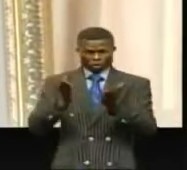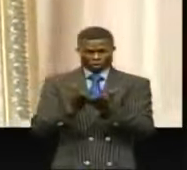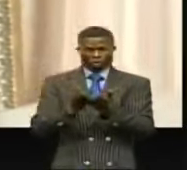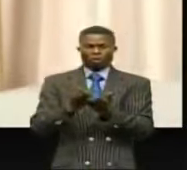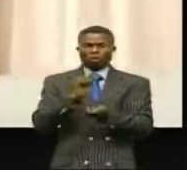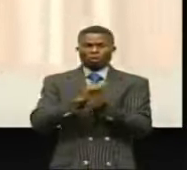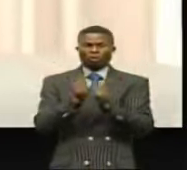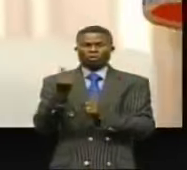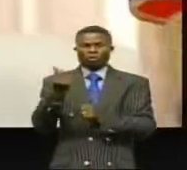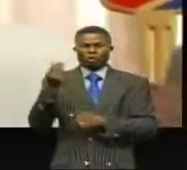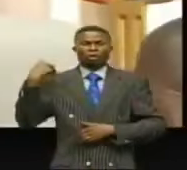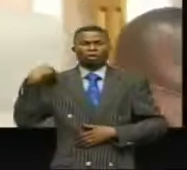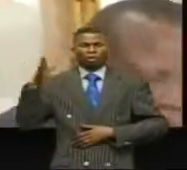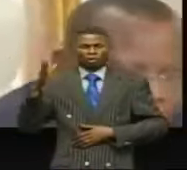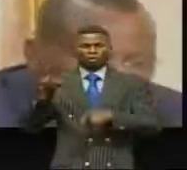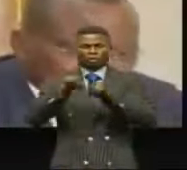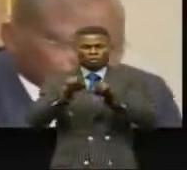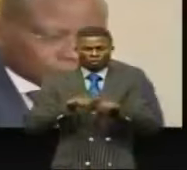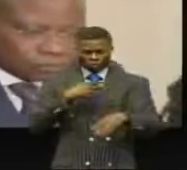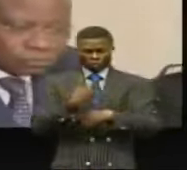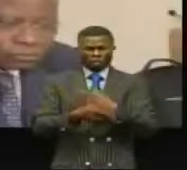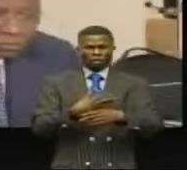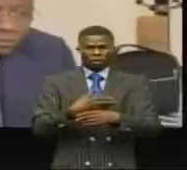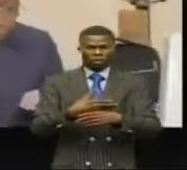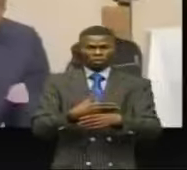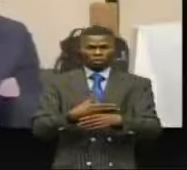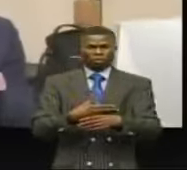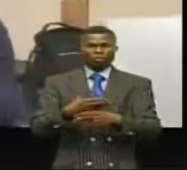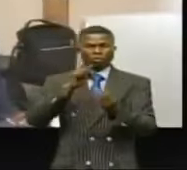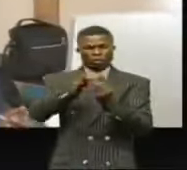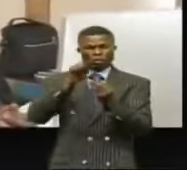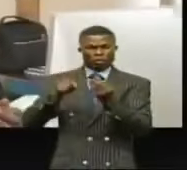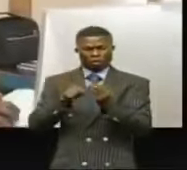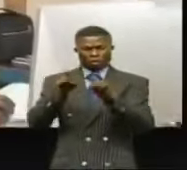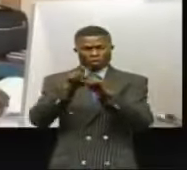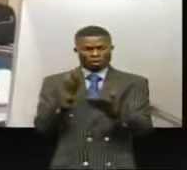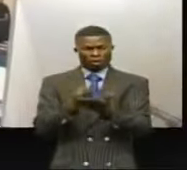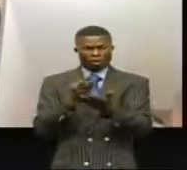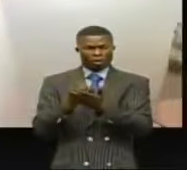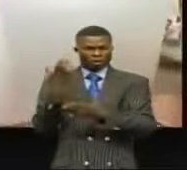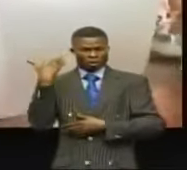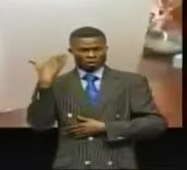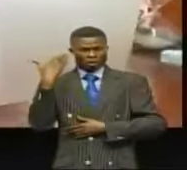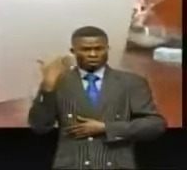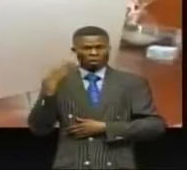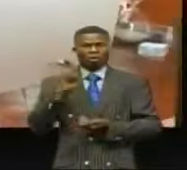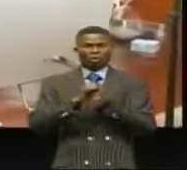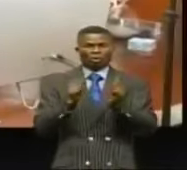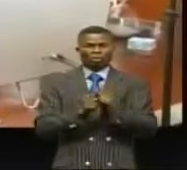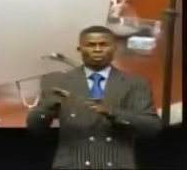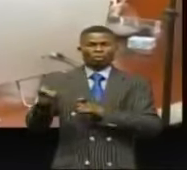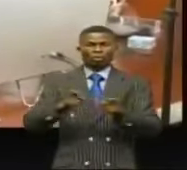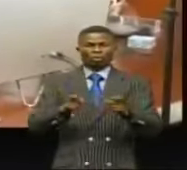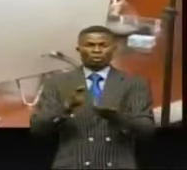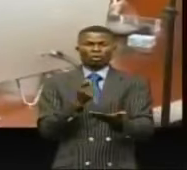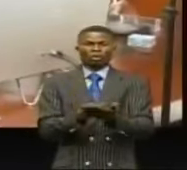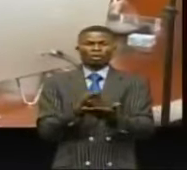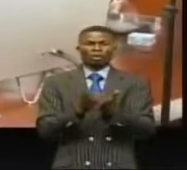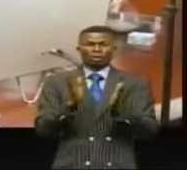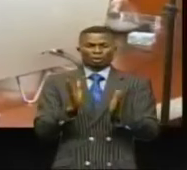financières de l'État et de produire les états comptables et financiers requis. Dans les domaines de la gestion de la trésorerie,